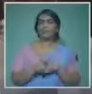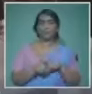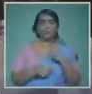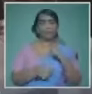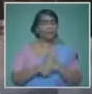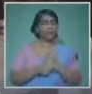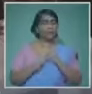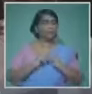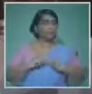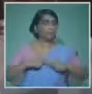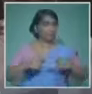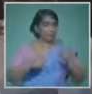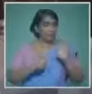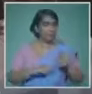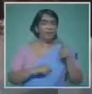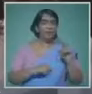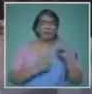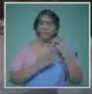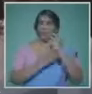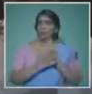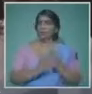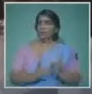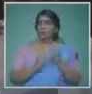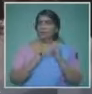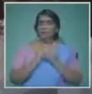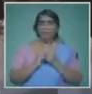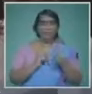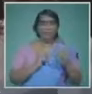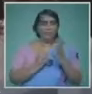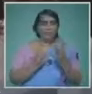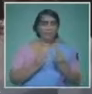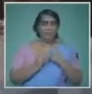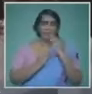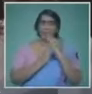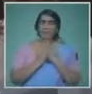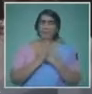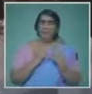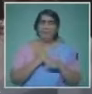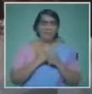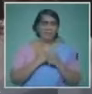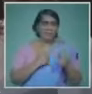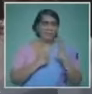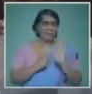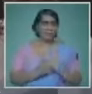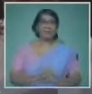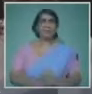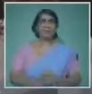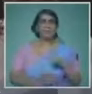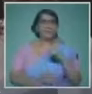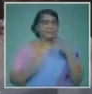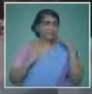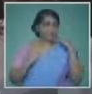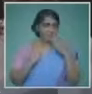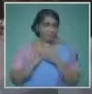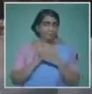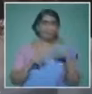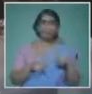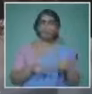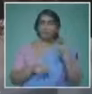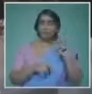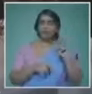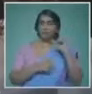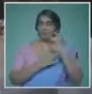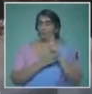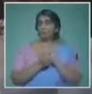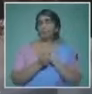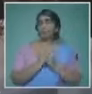රජයක් පවත්වාගෙන යාමේදී ව්‍යවස්ථානුකූලව කටයුතු කිරීම සඳහා අවශ්‍ය ප්‍රතිපාදන ටික ක්‍රියාත්මක වෙන්න ඕනේ. ඉතින් මේ සම්බන්ධයෙන් දැන් 21 වෙනි